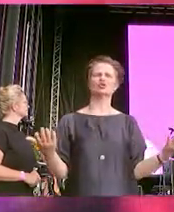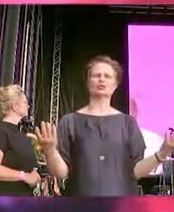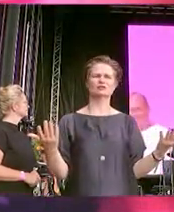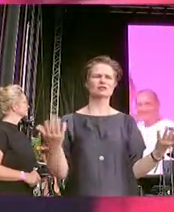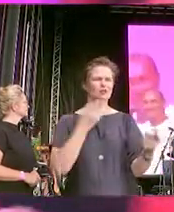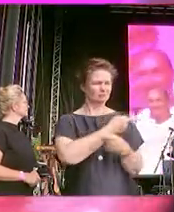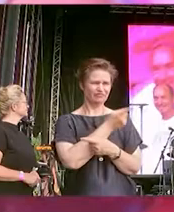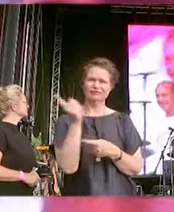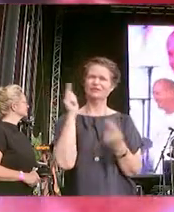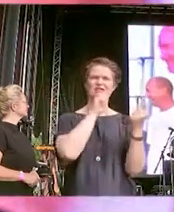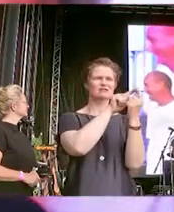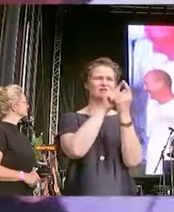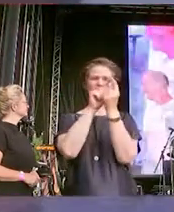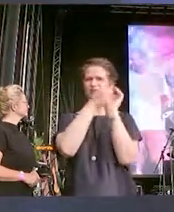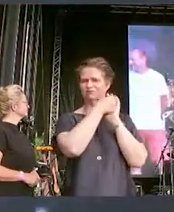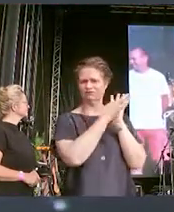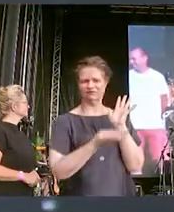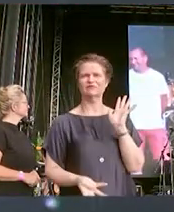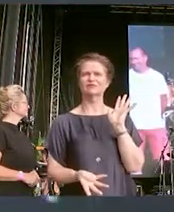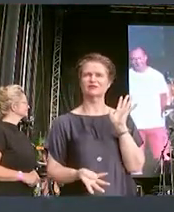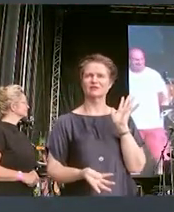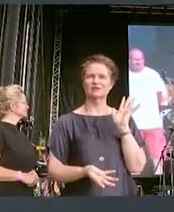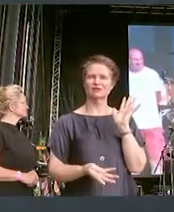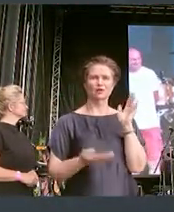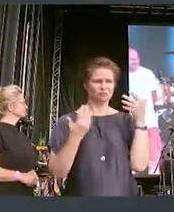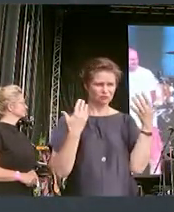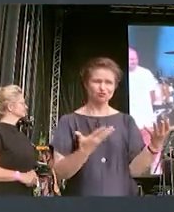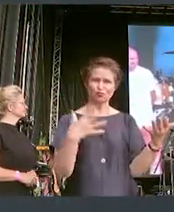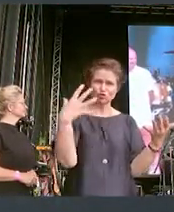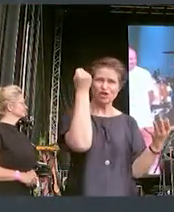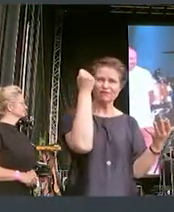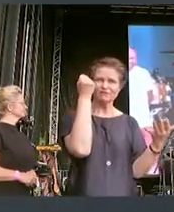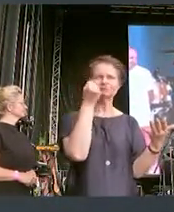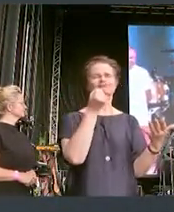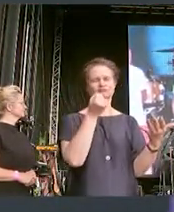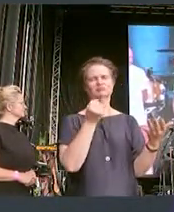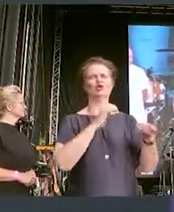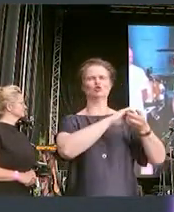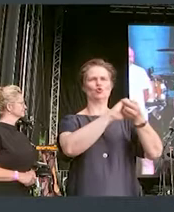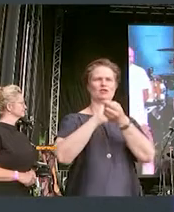Diese Ziele können wir nur mit Solidarität erreichen.